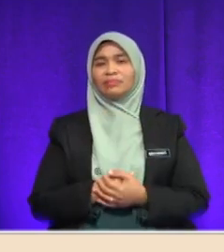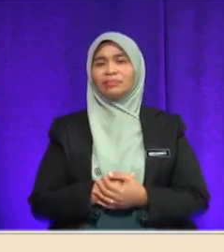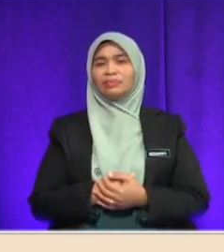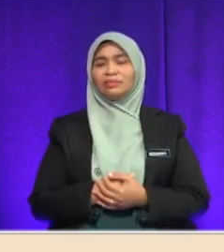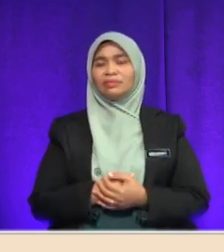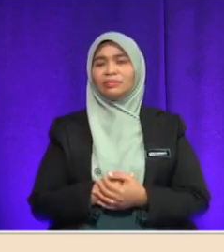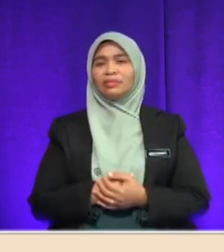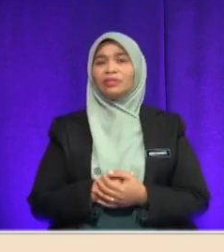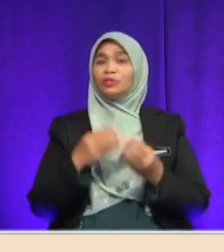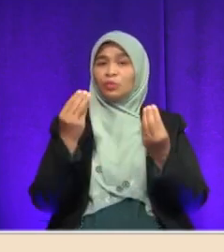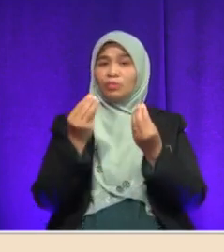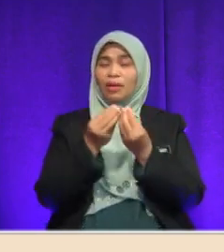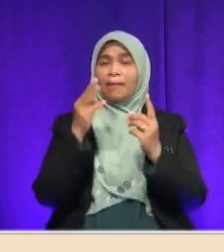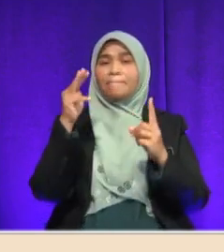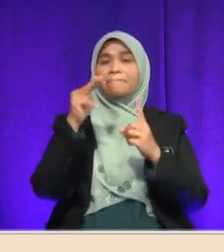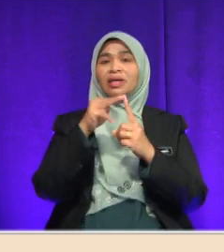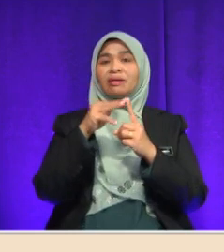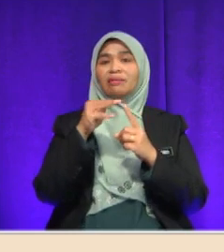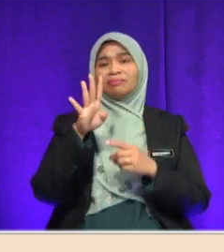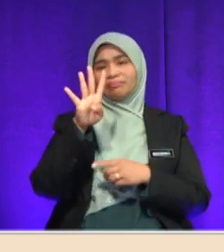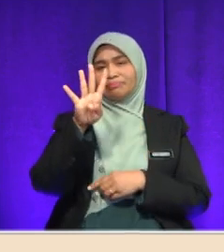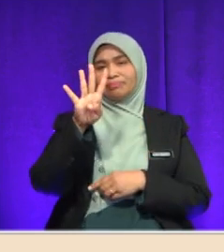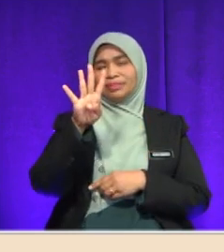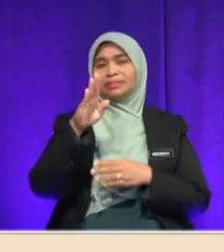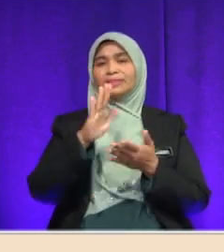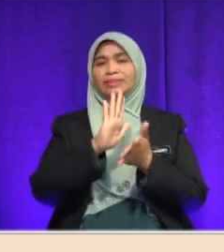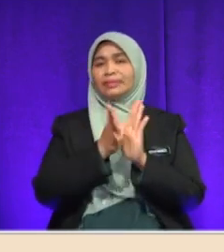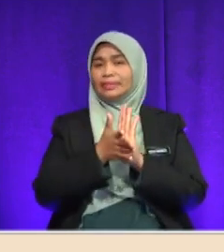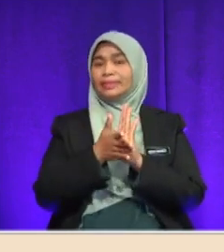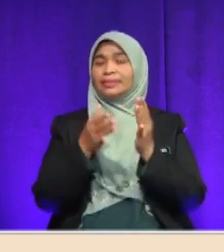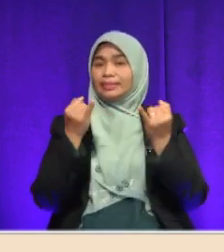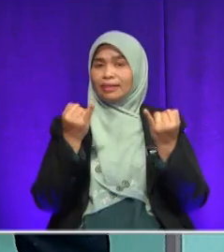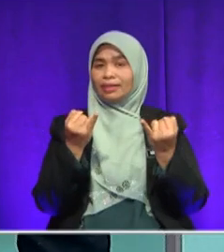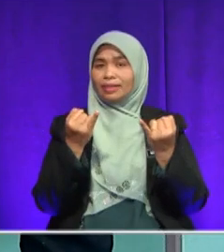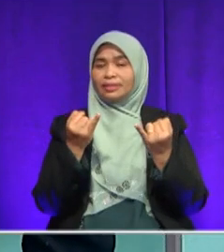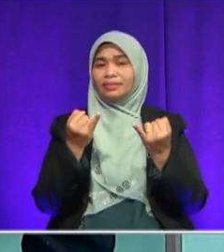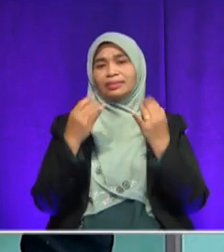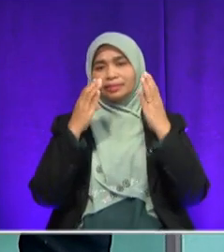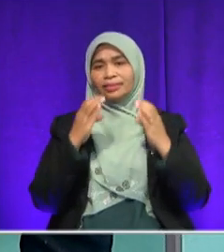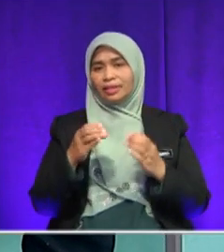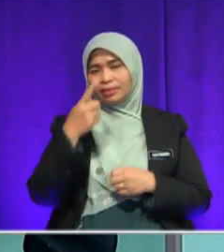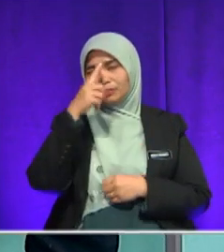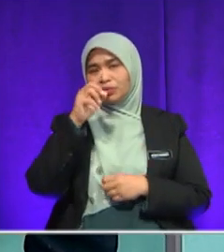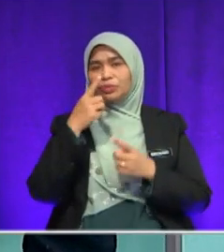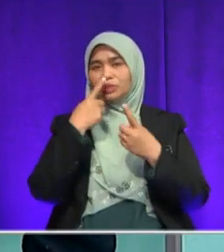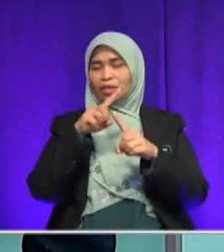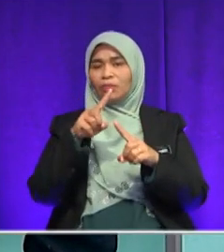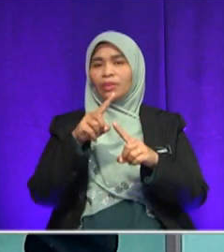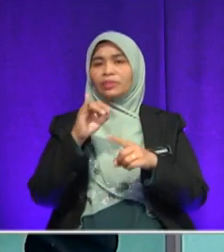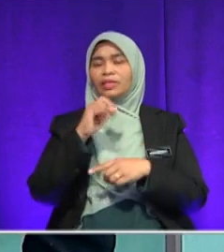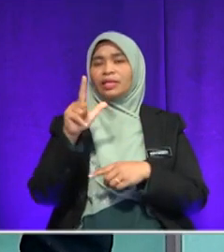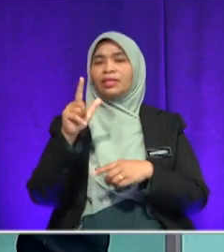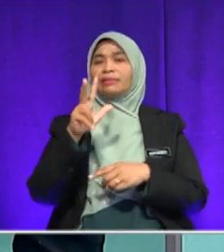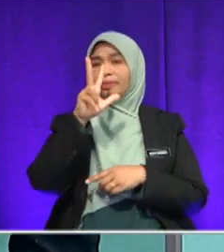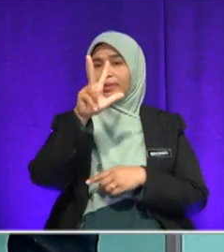jumlah markah kita adalah 4. Okey, sekarang tip untuk menjawab kertas 2, biasanya 3 perkara